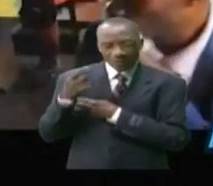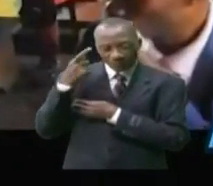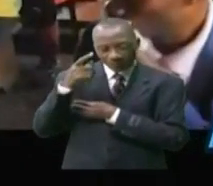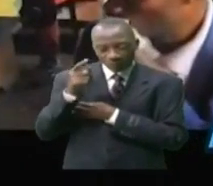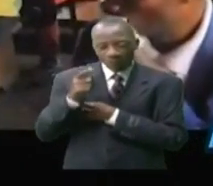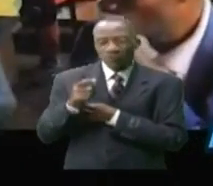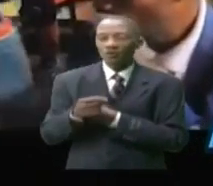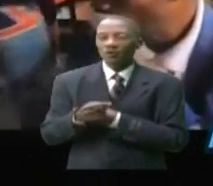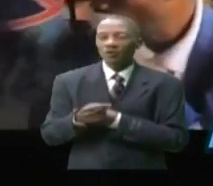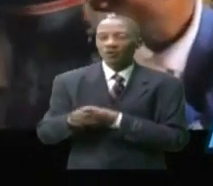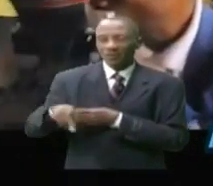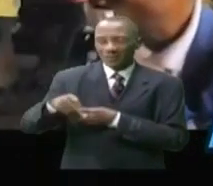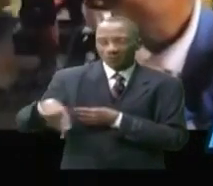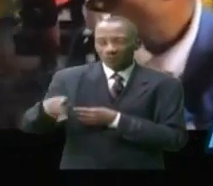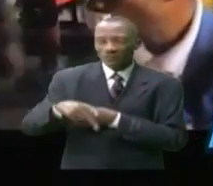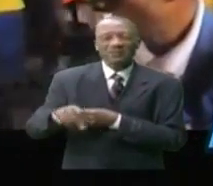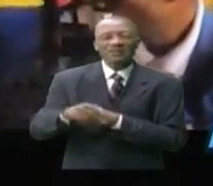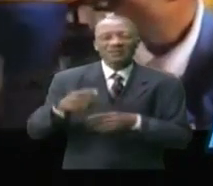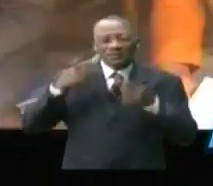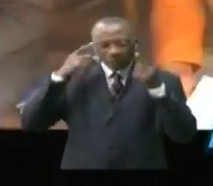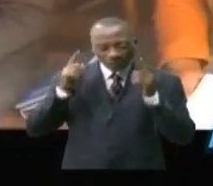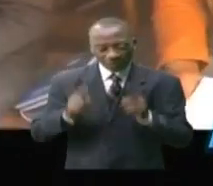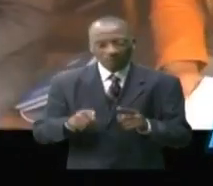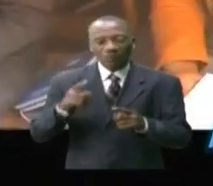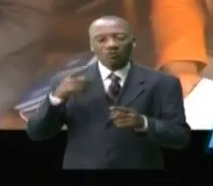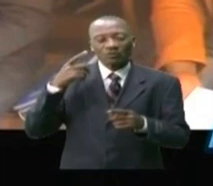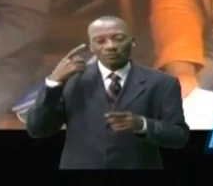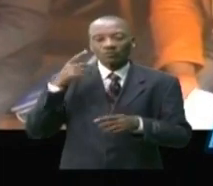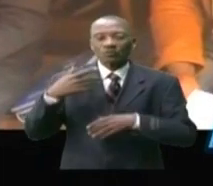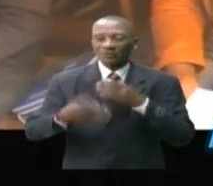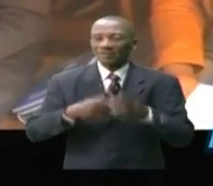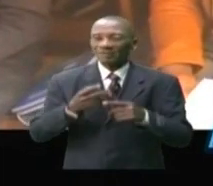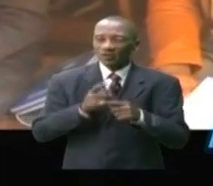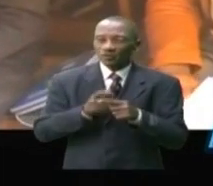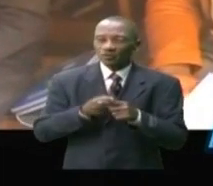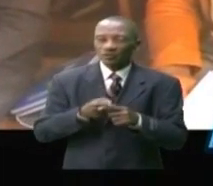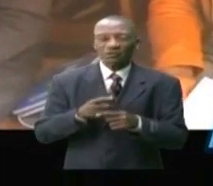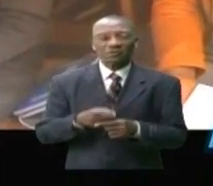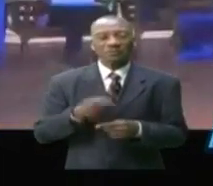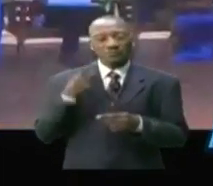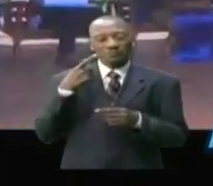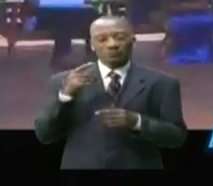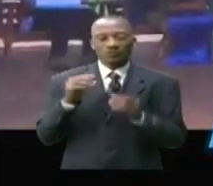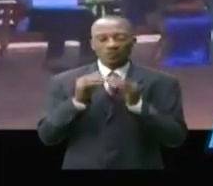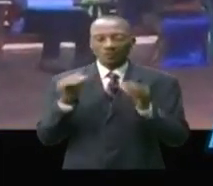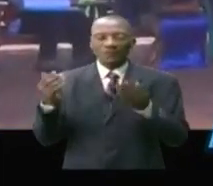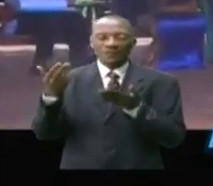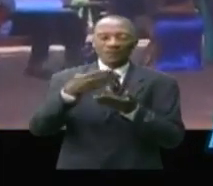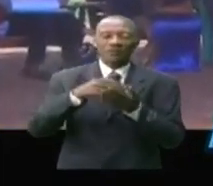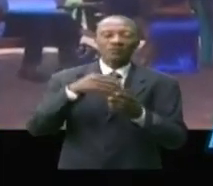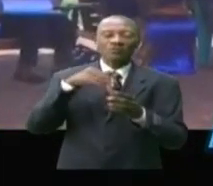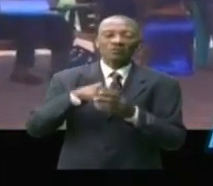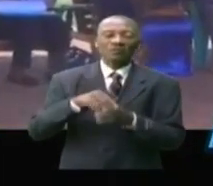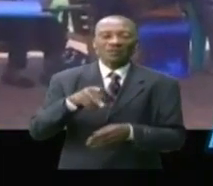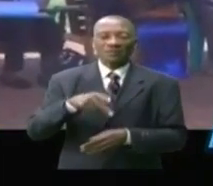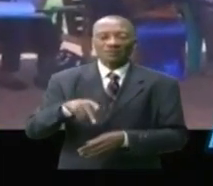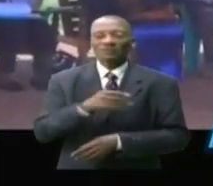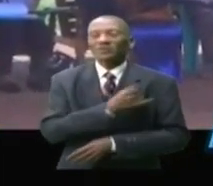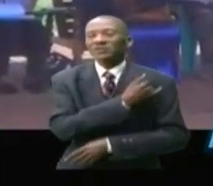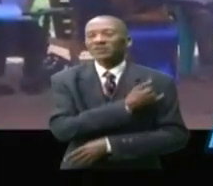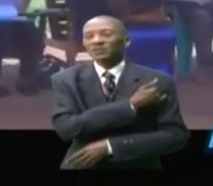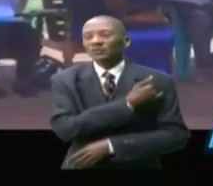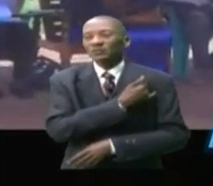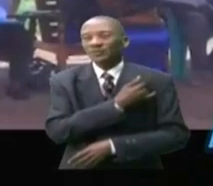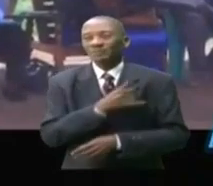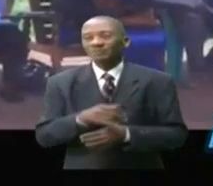et la communauté Bira pour la résolution pacifique de conflits intervient après celui tenu au village Mwanga de la chefferie de